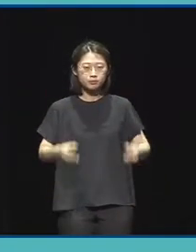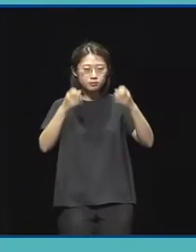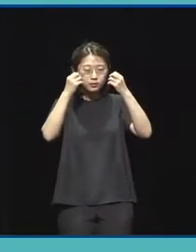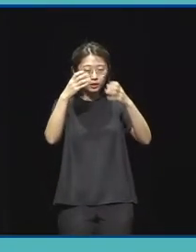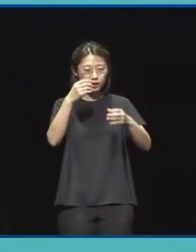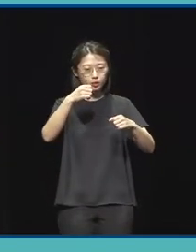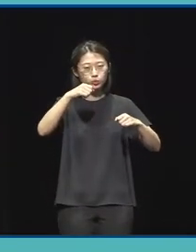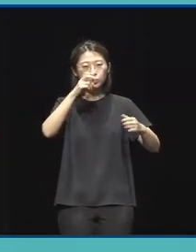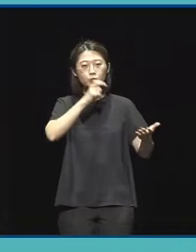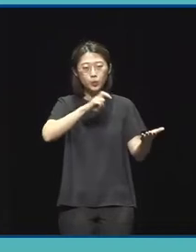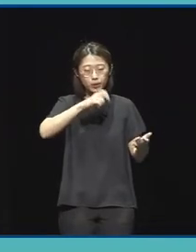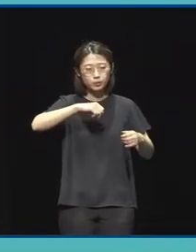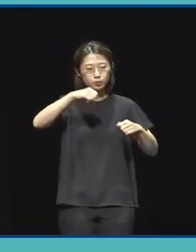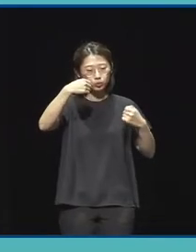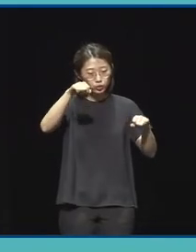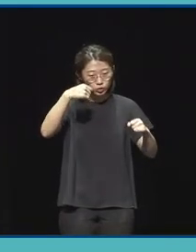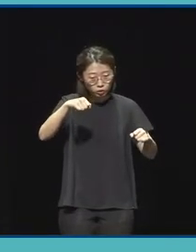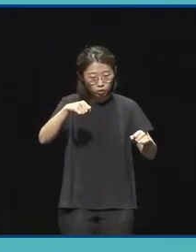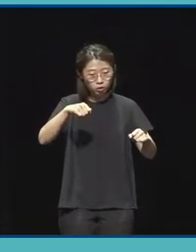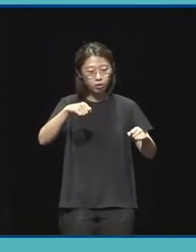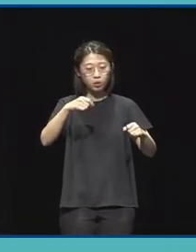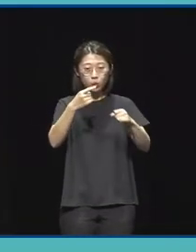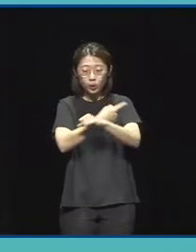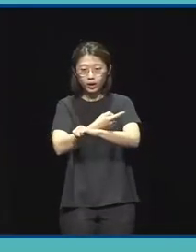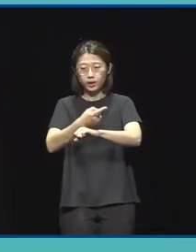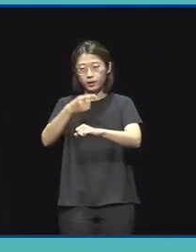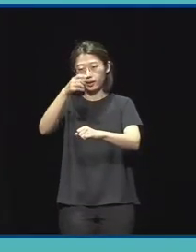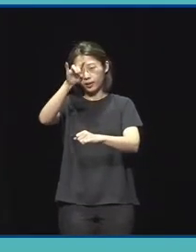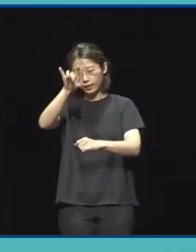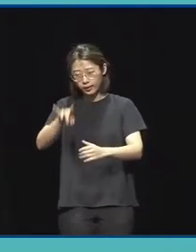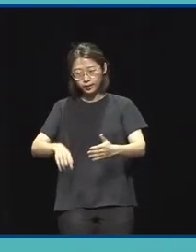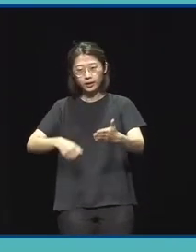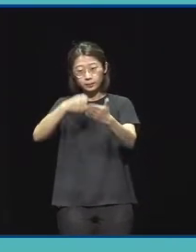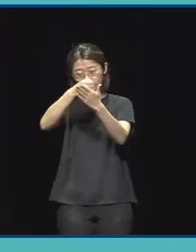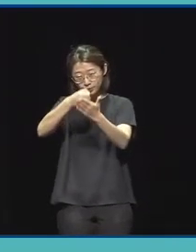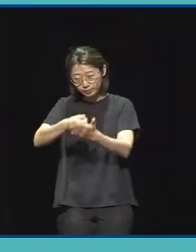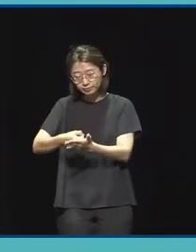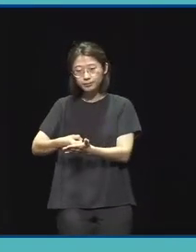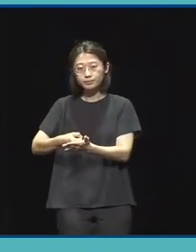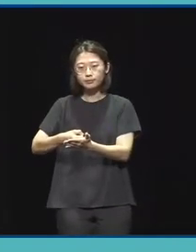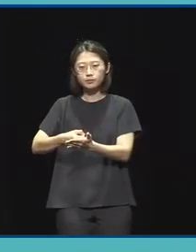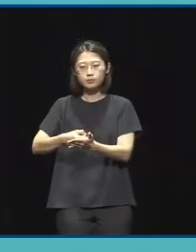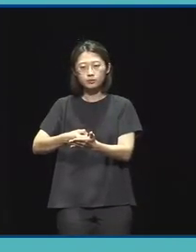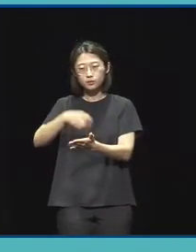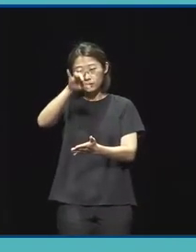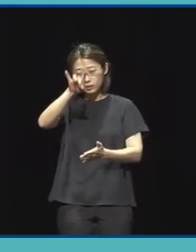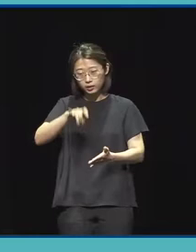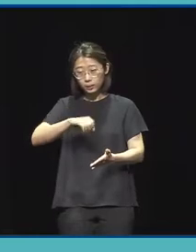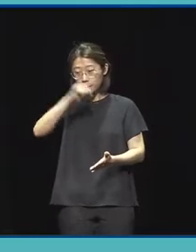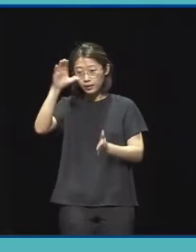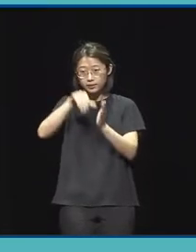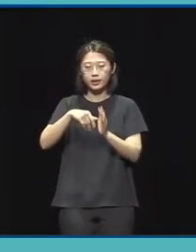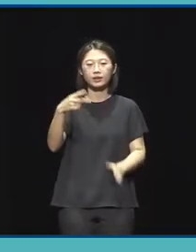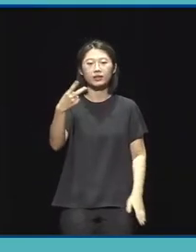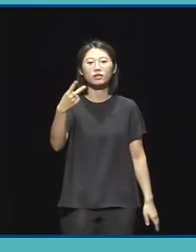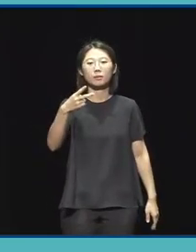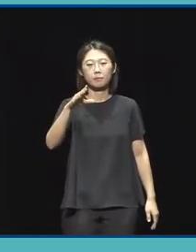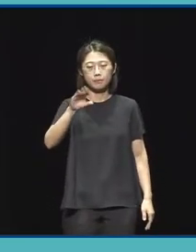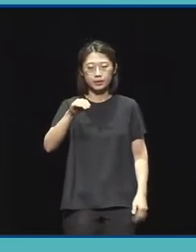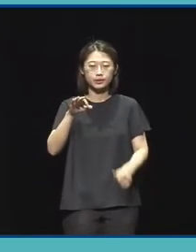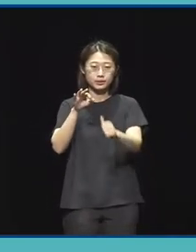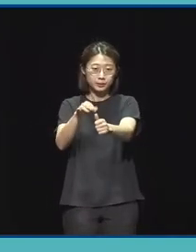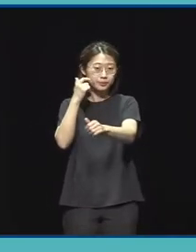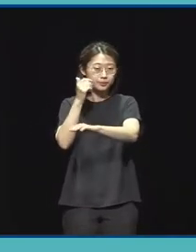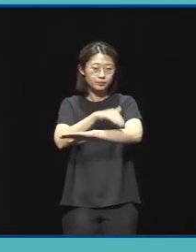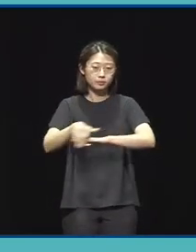정액 2,500만원을 제외한 나머지 전 분야가 모두 다 실현심의에 선정되실 경우는 2천만원씩 저희가 지원을 할 예정입니다